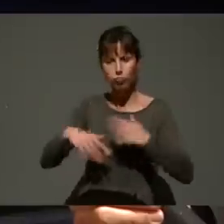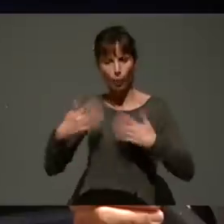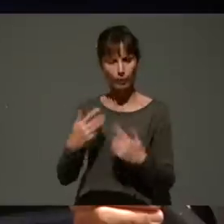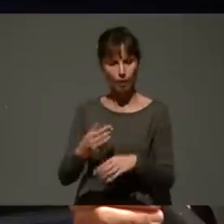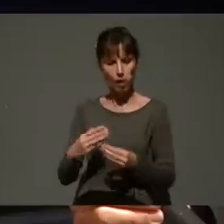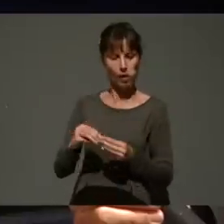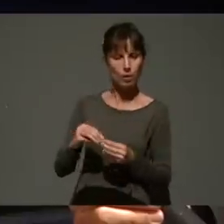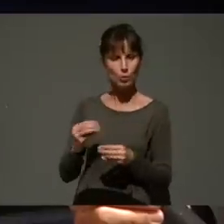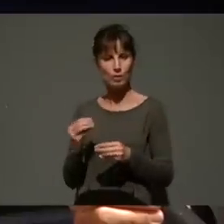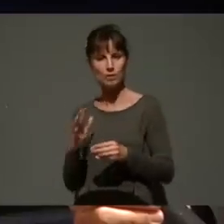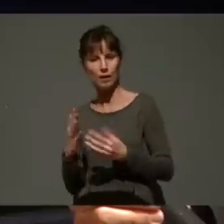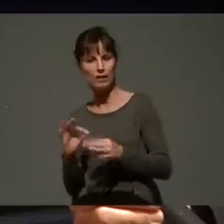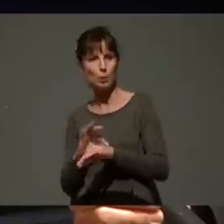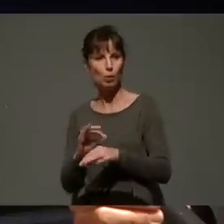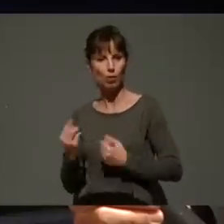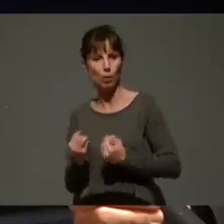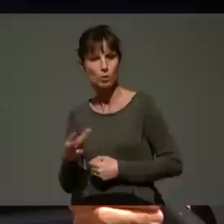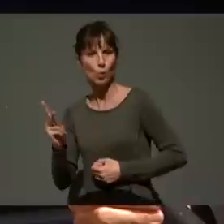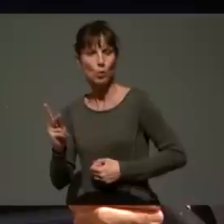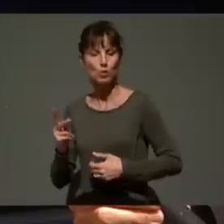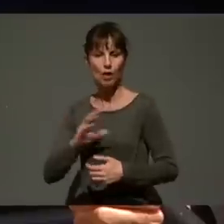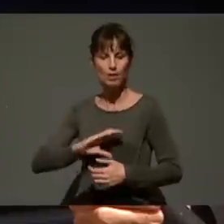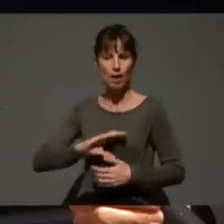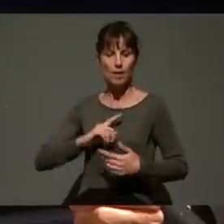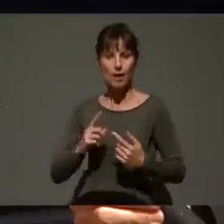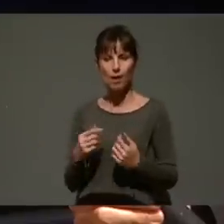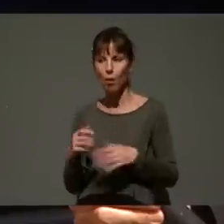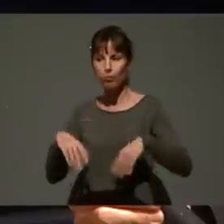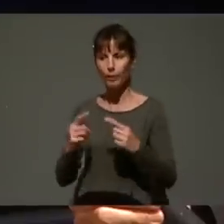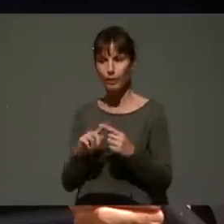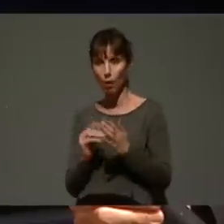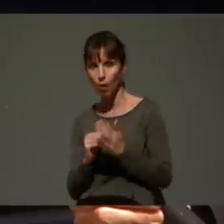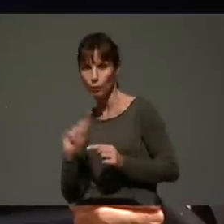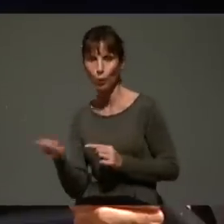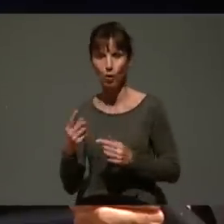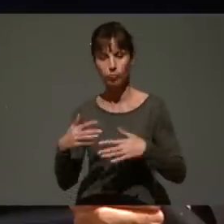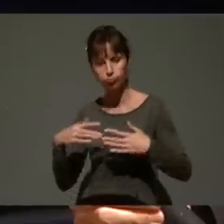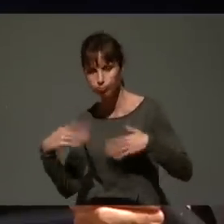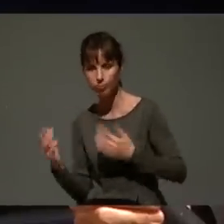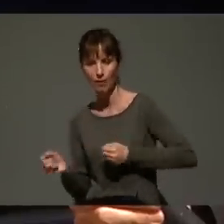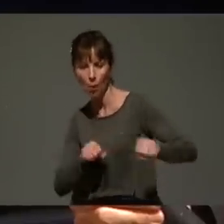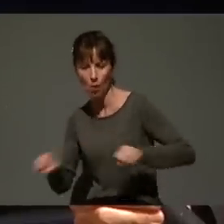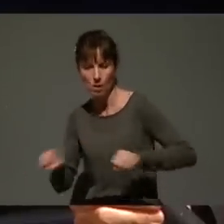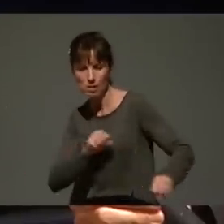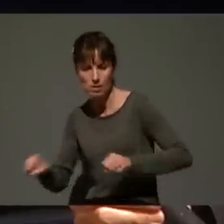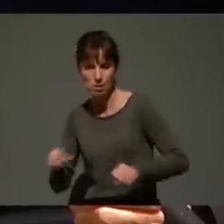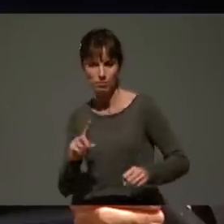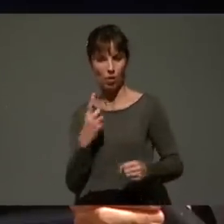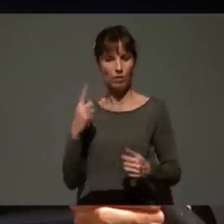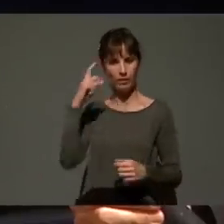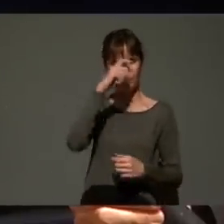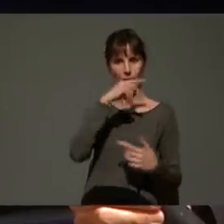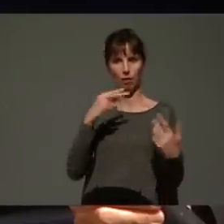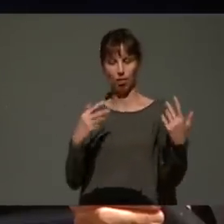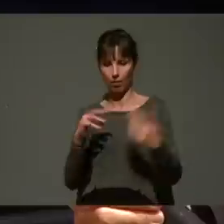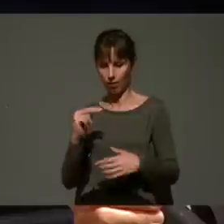minutes de plus du footing, le petit tour de vélo en plus, enfin voilà. Et alors que, en fait, c'est le sport.